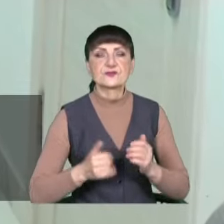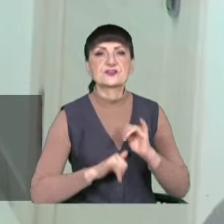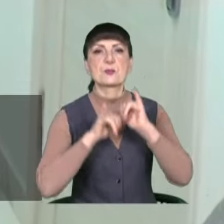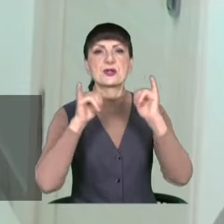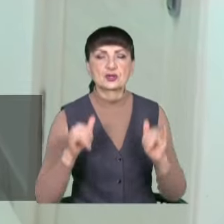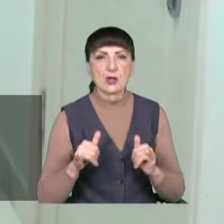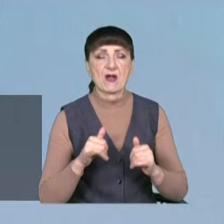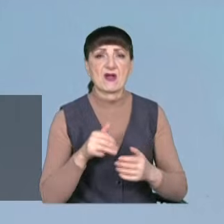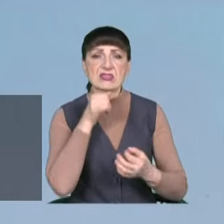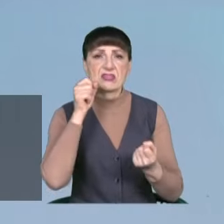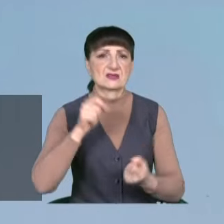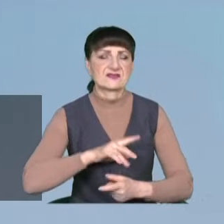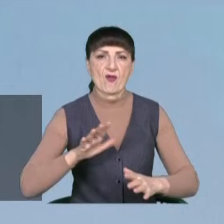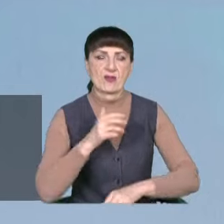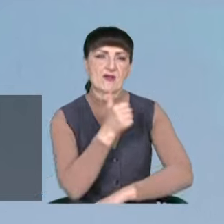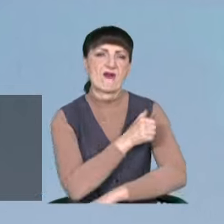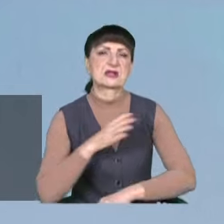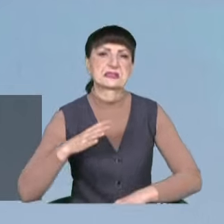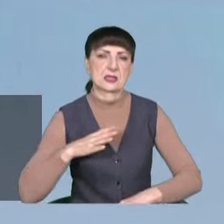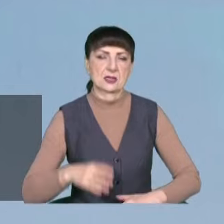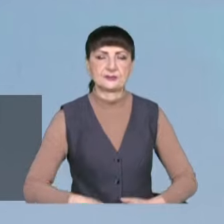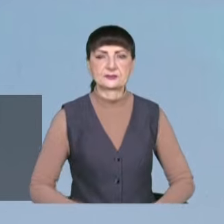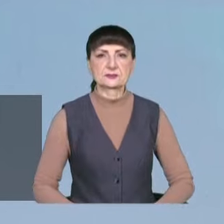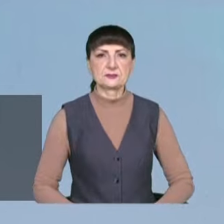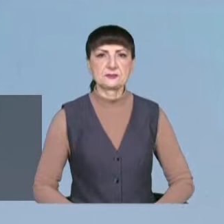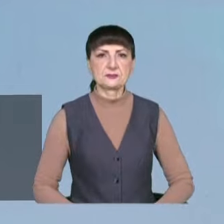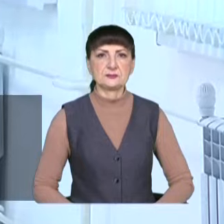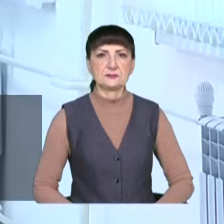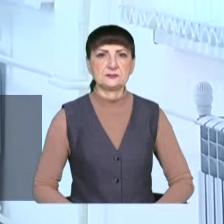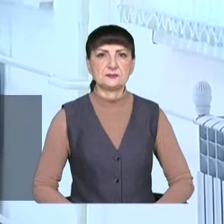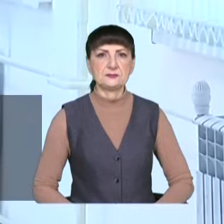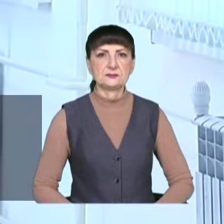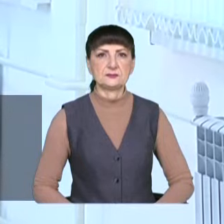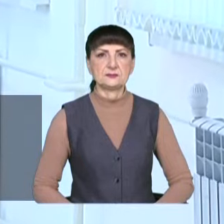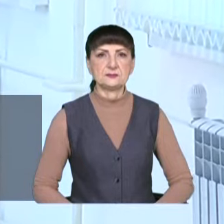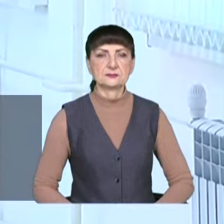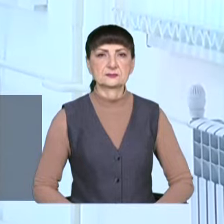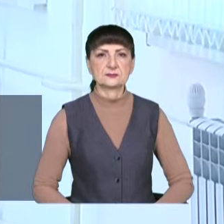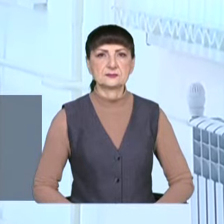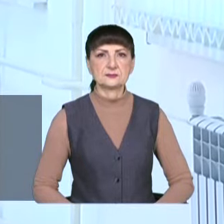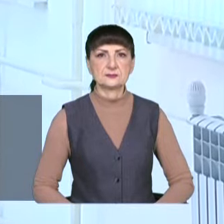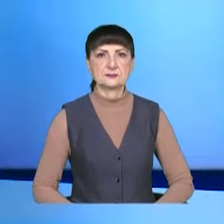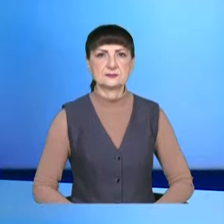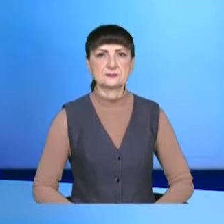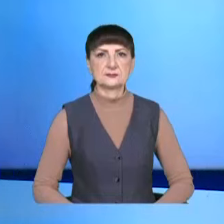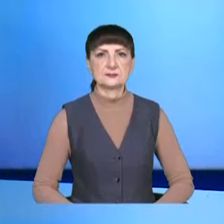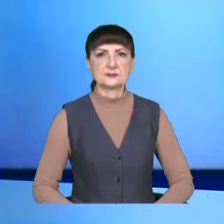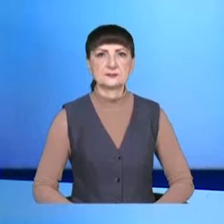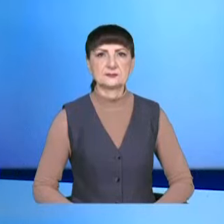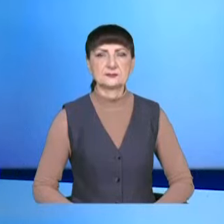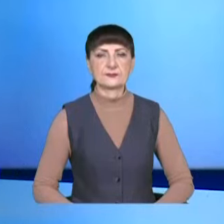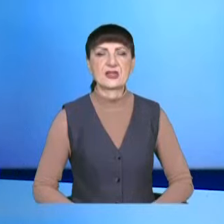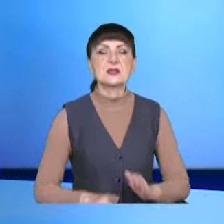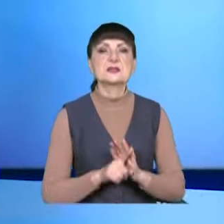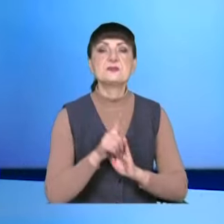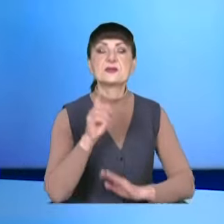связывают с несвоевременной вакцинацией. Нургуль Алина, Асар Ербулан, телеканал «Алматы», Североказахстанская область. С